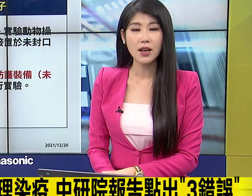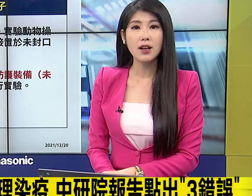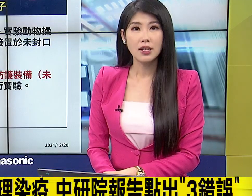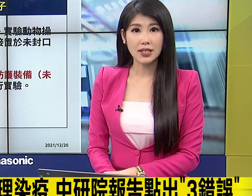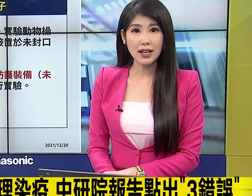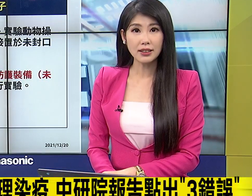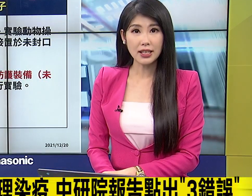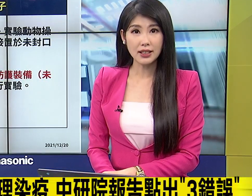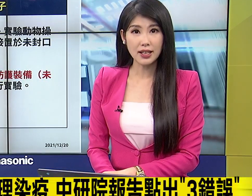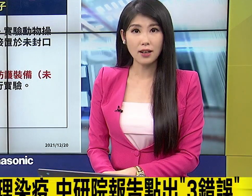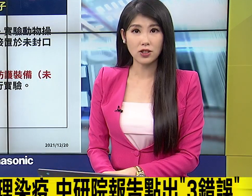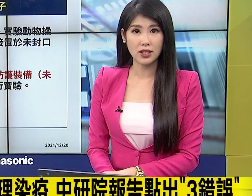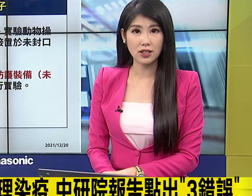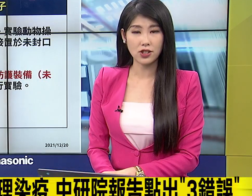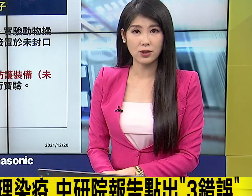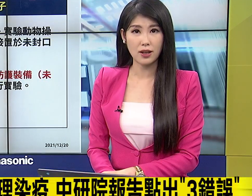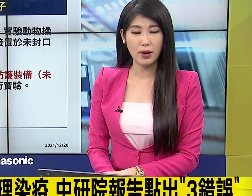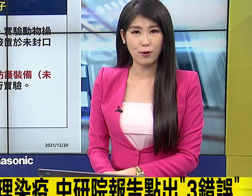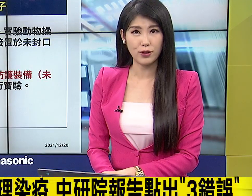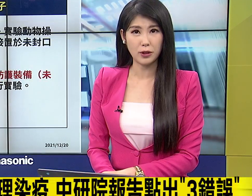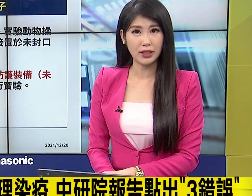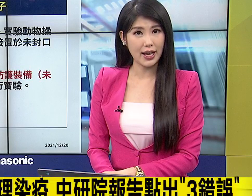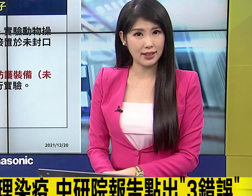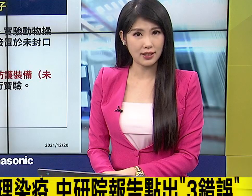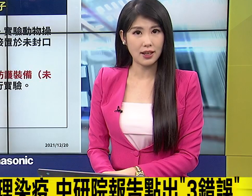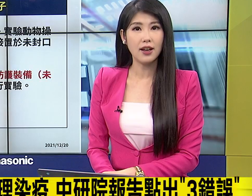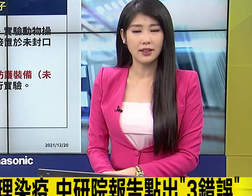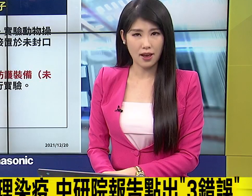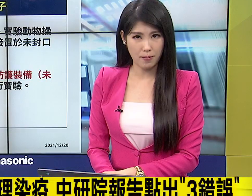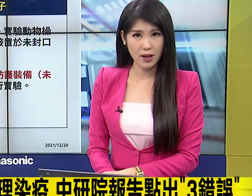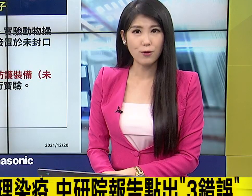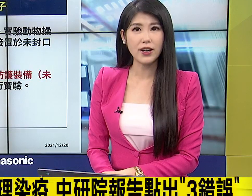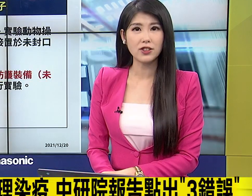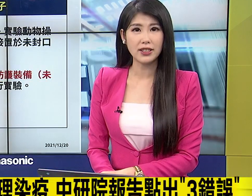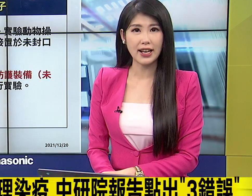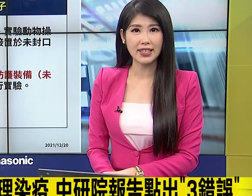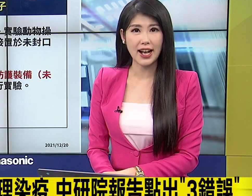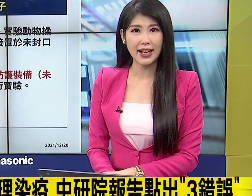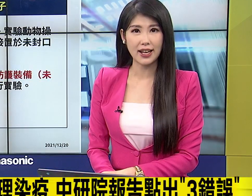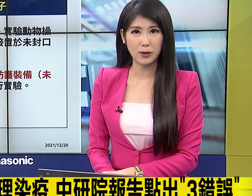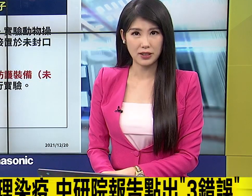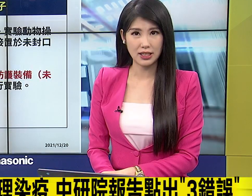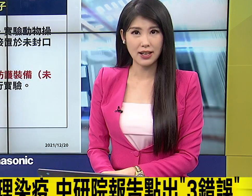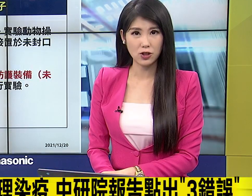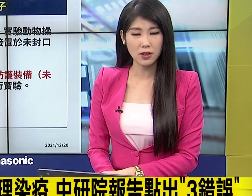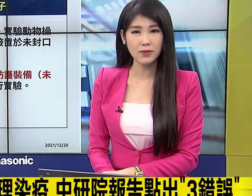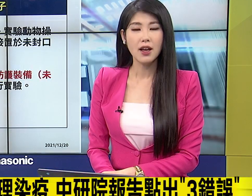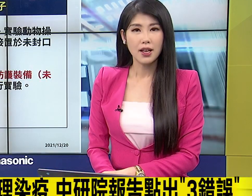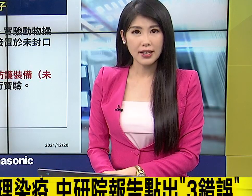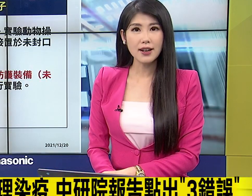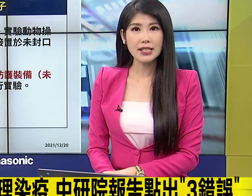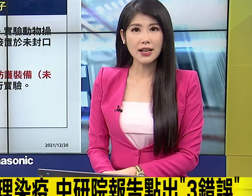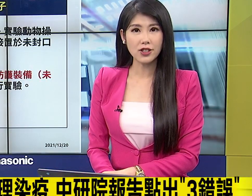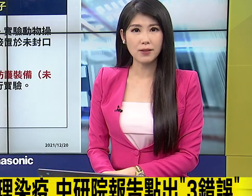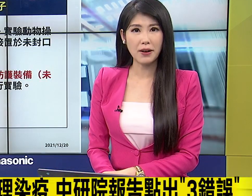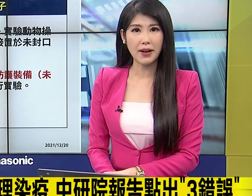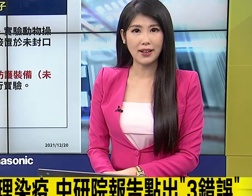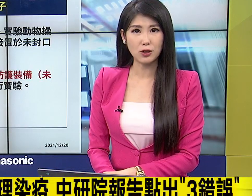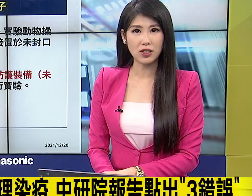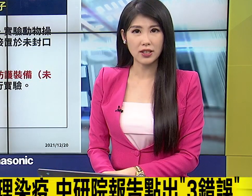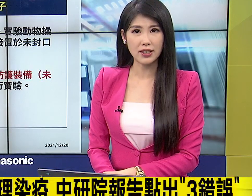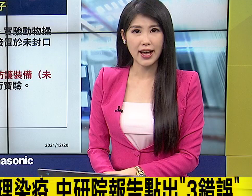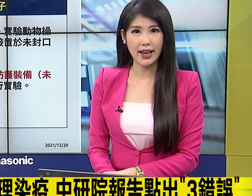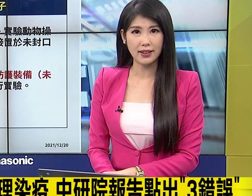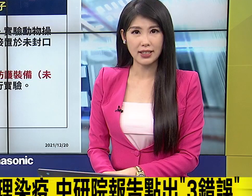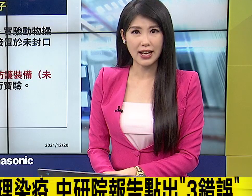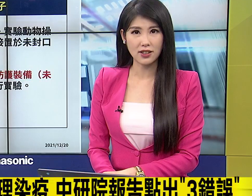行，脏垫料直接置于呢没有封口的袋子，也没有放置在加盖容器当中。第二项是包含